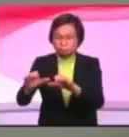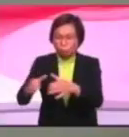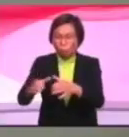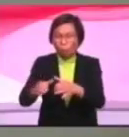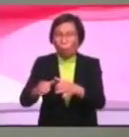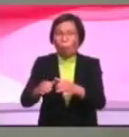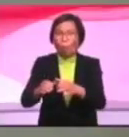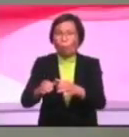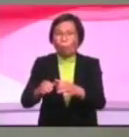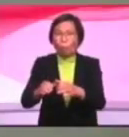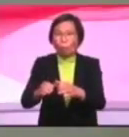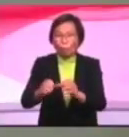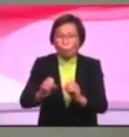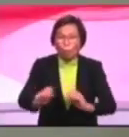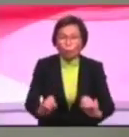Semalam sebanyak